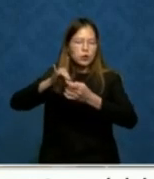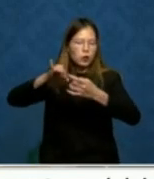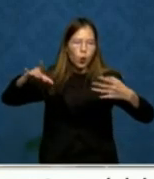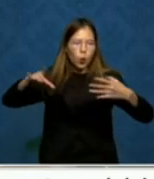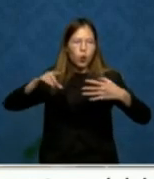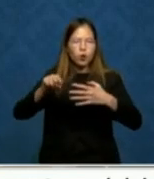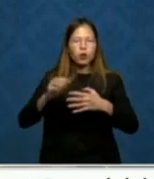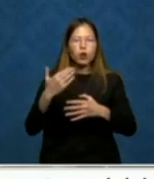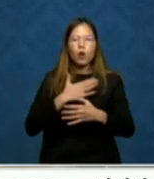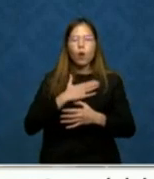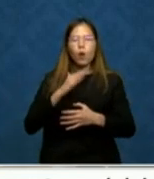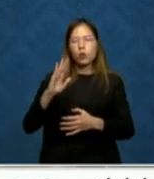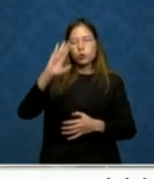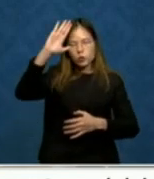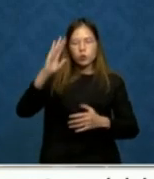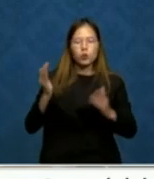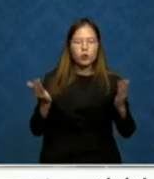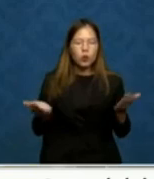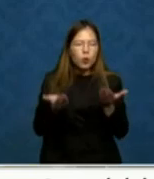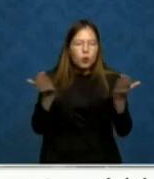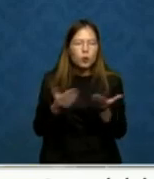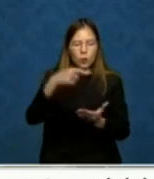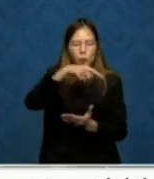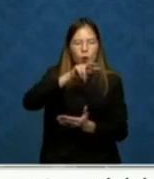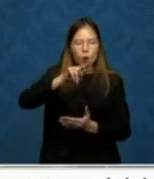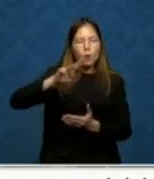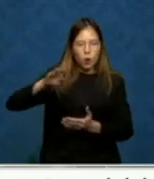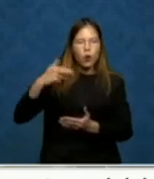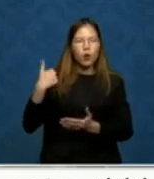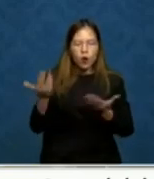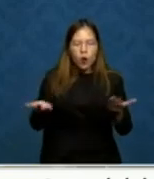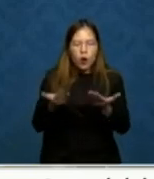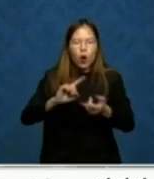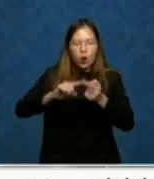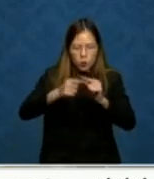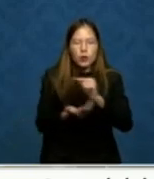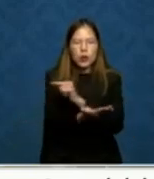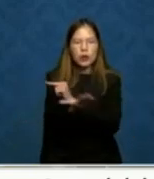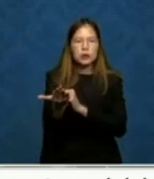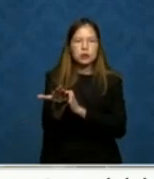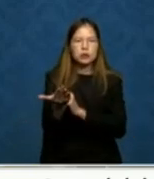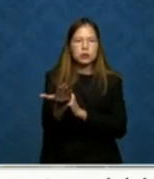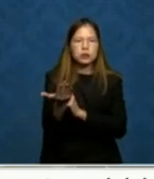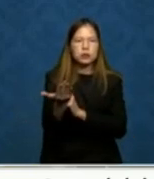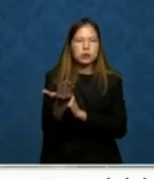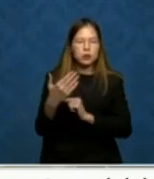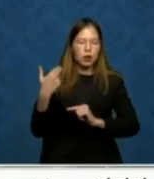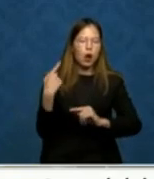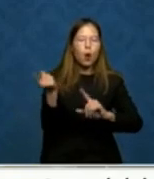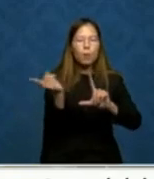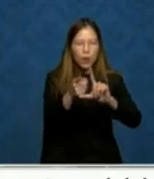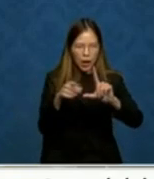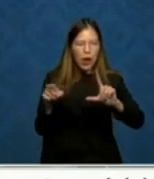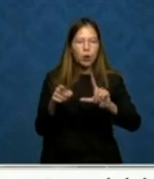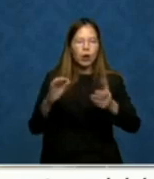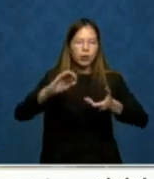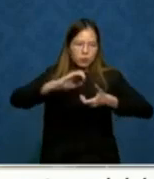จะขอยกมือสนับสนุนให้กับร่างพรบ.ฉบับนี้ของเพื่อนสมาชิกพรรคก้าวไกลขอบคุณม